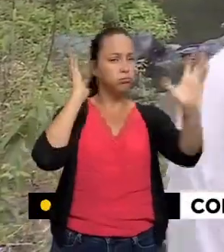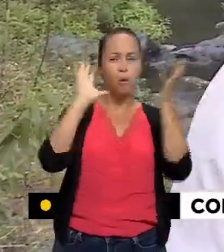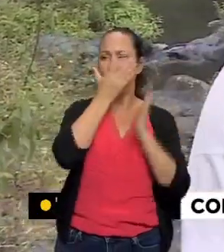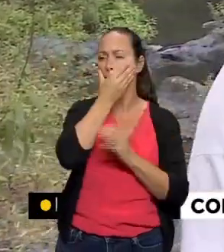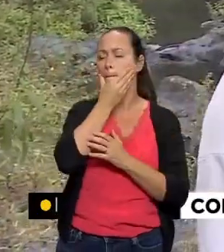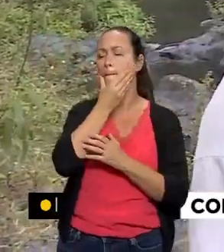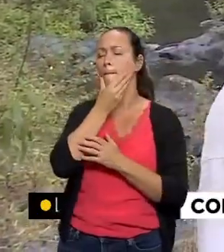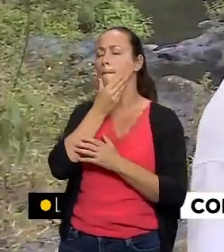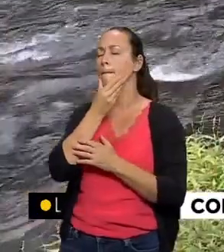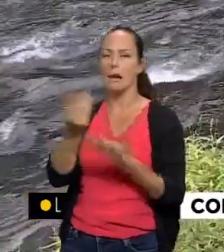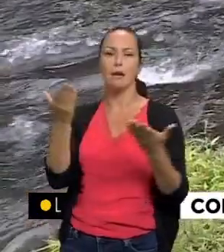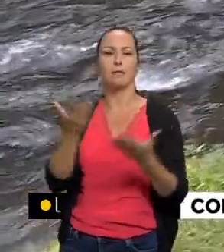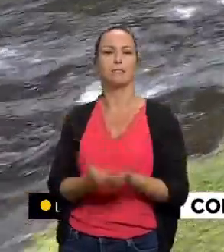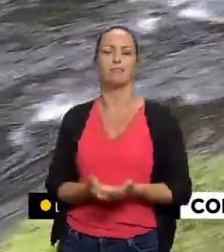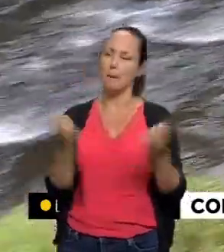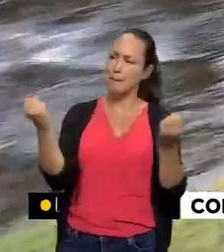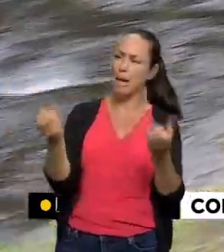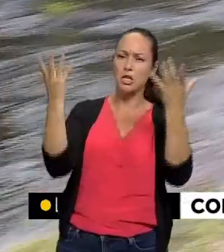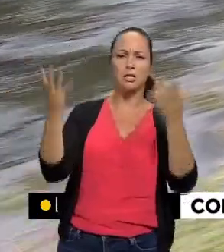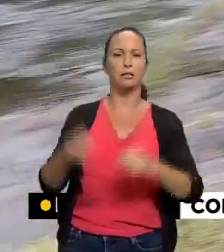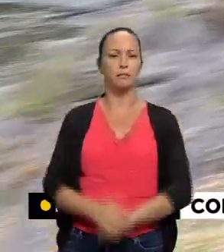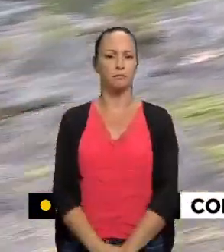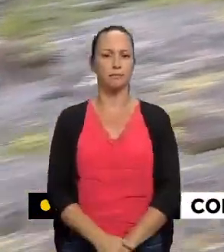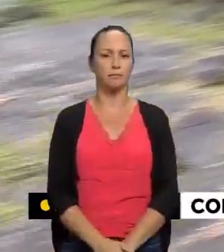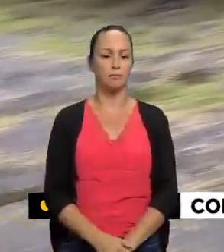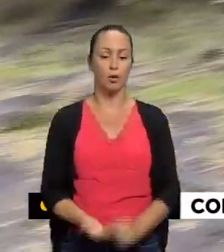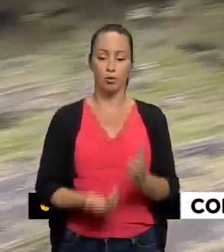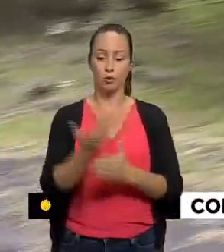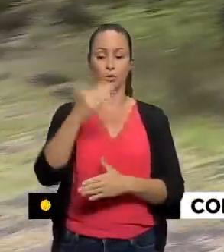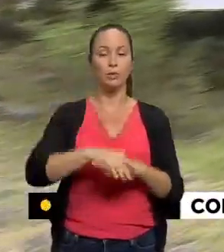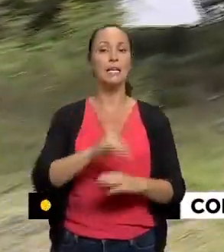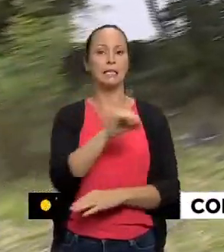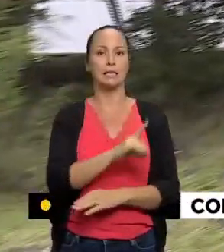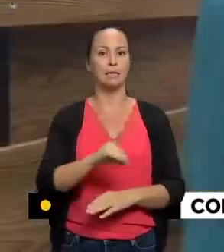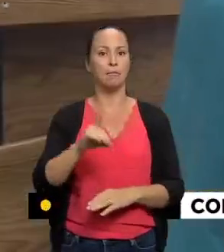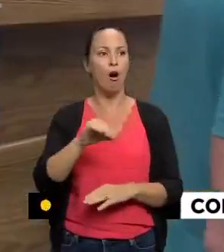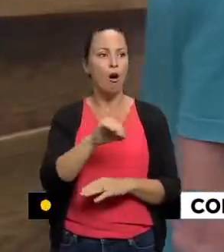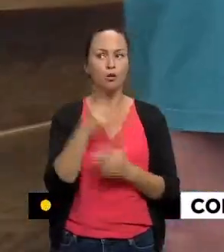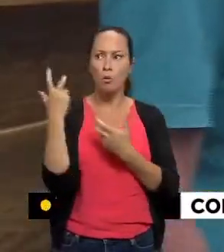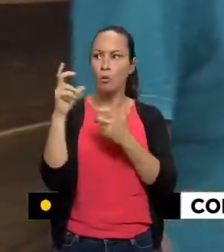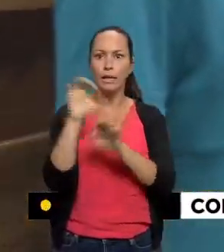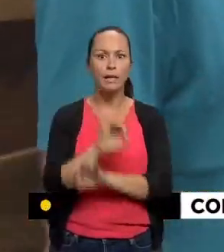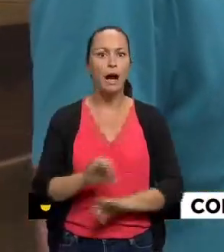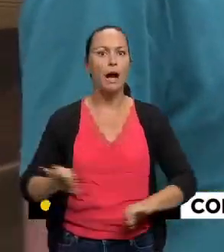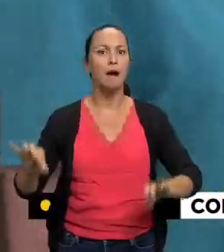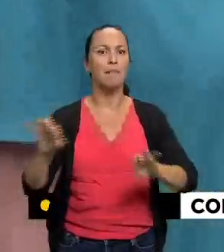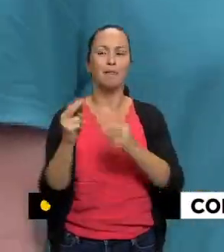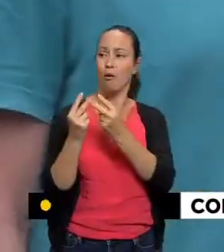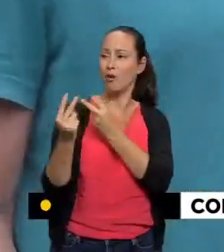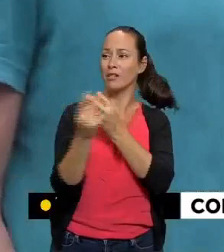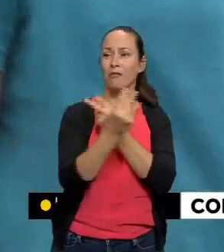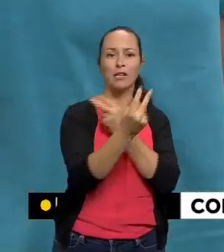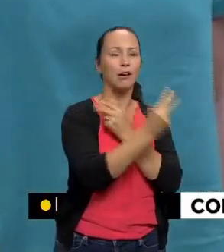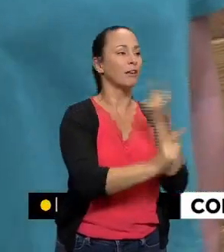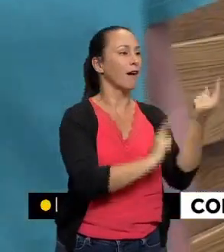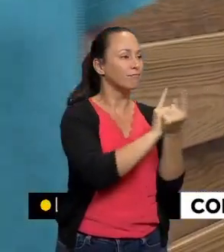magique. En ce dimanche bien silencieux, les voisins ont plaisir à se dire bonjour. Margaret tape la bise à